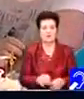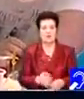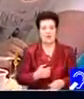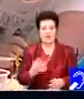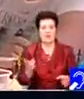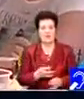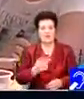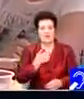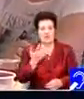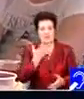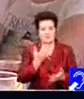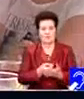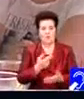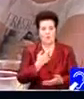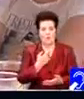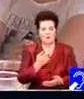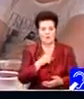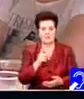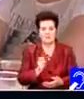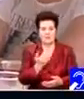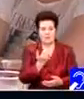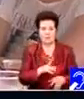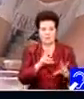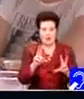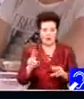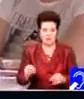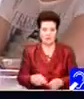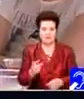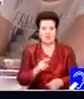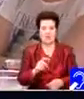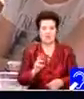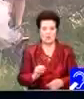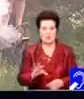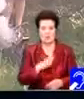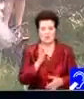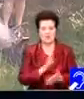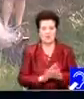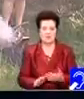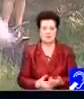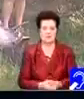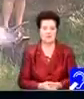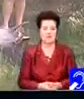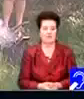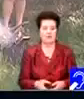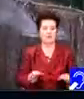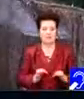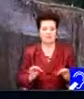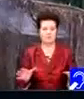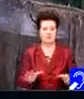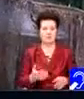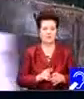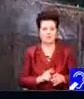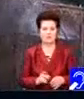должна голосовать за свой город, за его благополучие, за то, чтобы был он чистый. Сарбаторием. Din